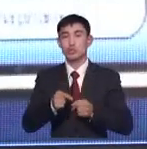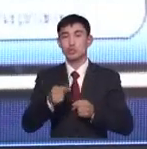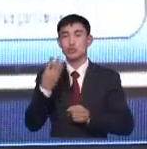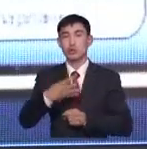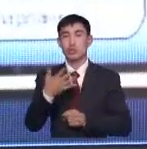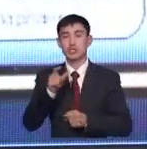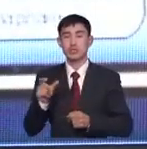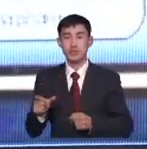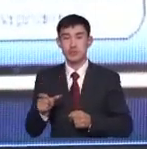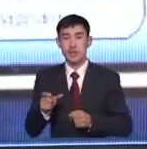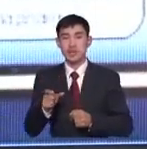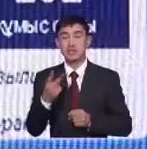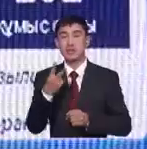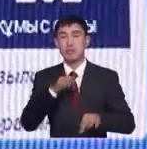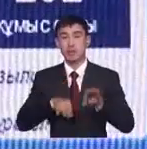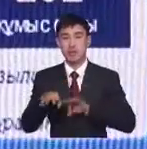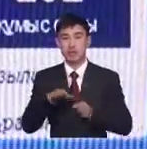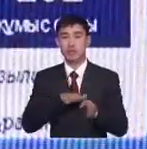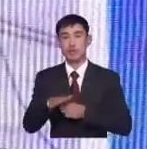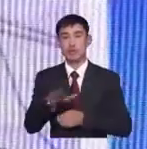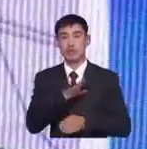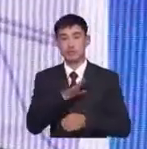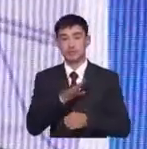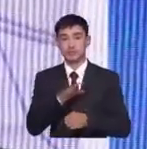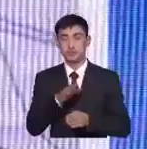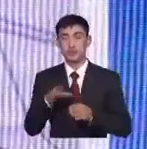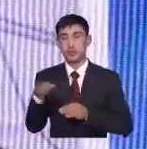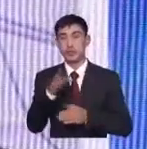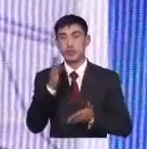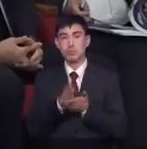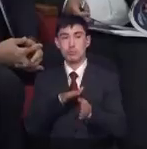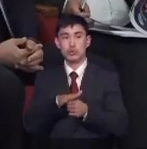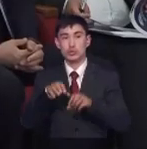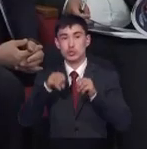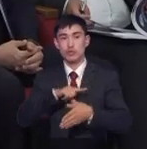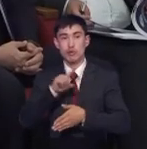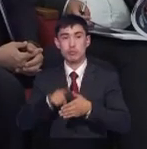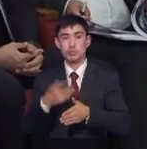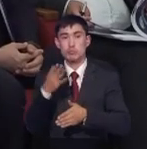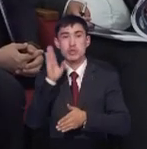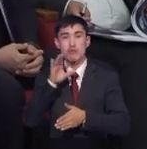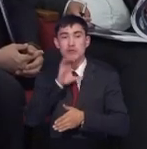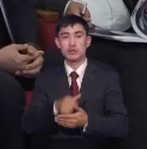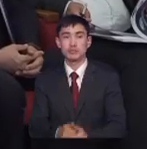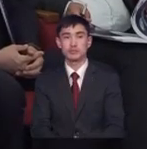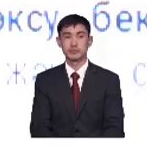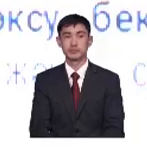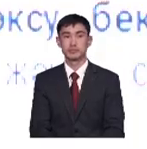45 человек причём два проекта уже реализованы в районе также полностью решён вопрос питьевой